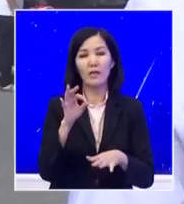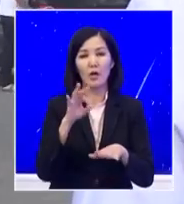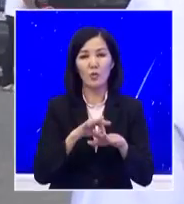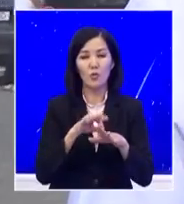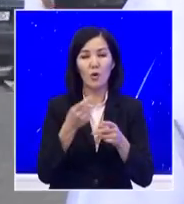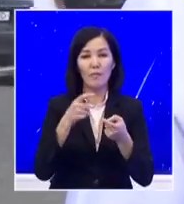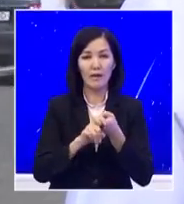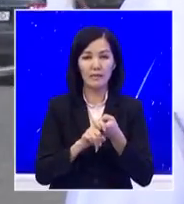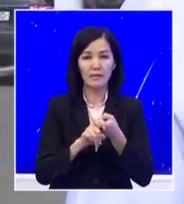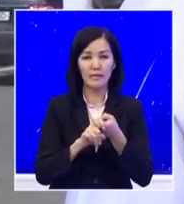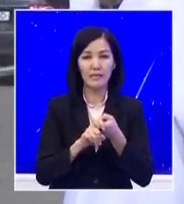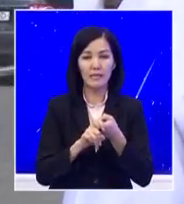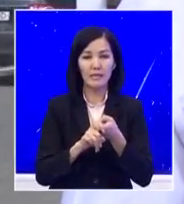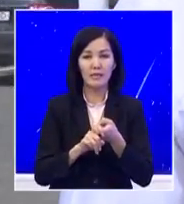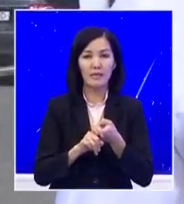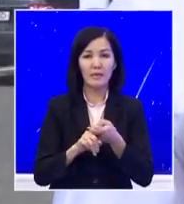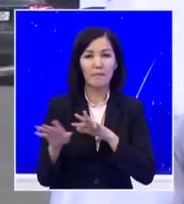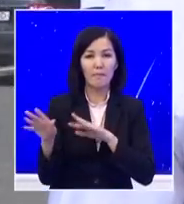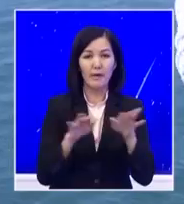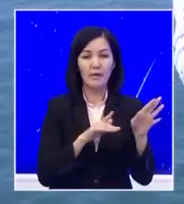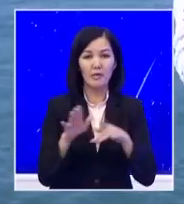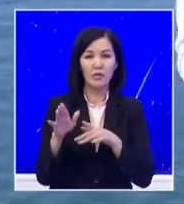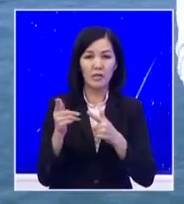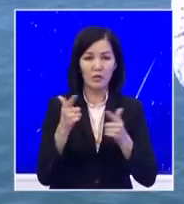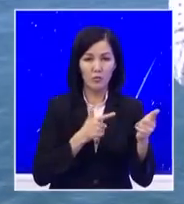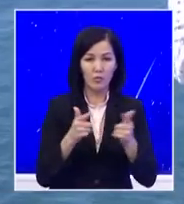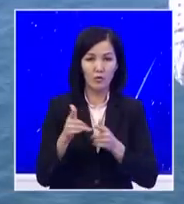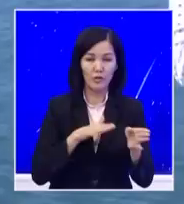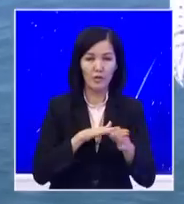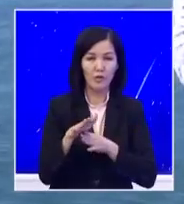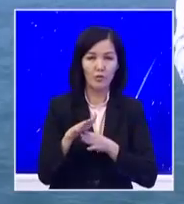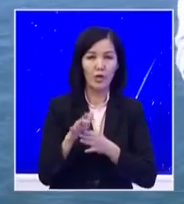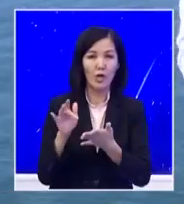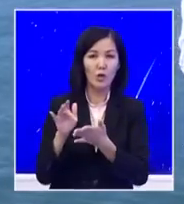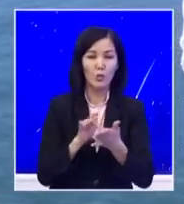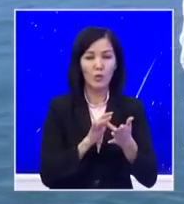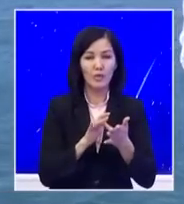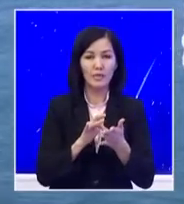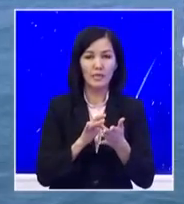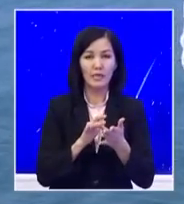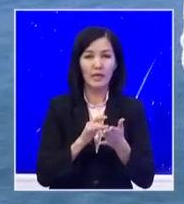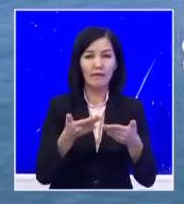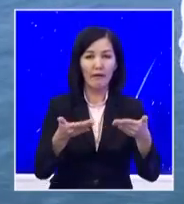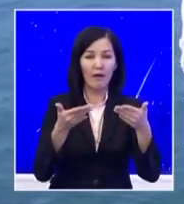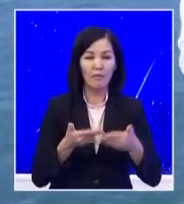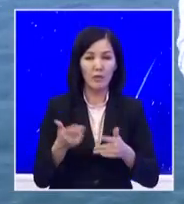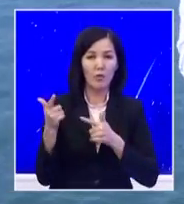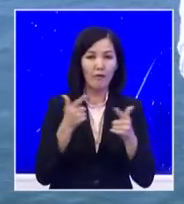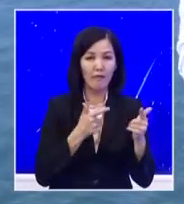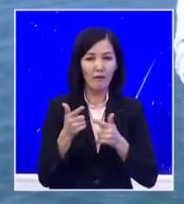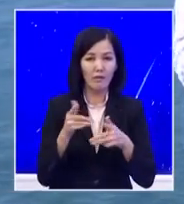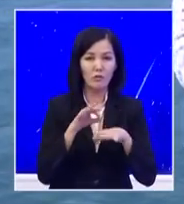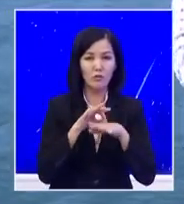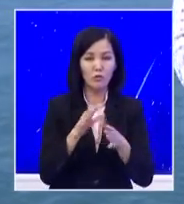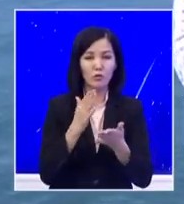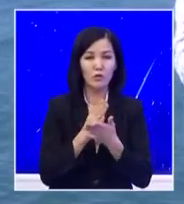COVID-19-19-ға байланысты бізде барлық іс-шаралар қолданылған. Алакөл ауданы туристерді қабылдауға дайындық жұмыстарын жүргізіп жатыр. Жалпы